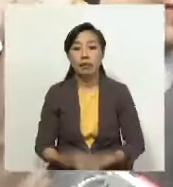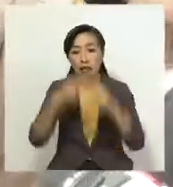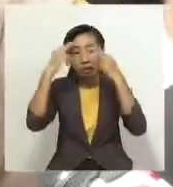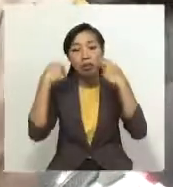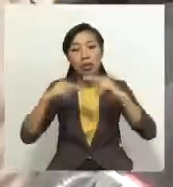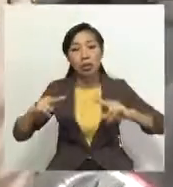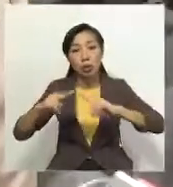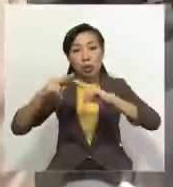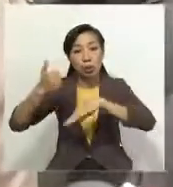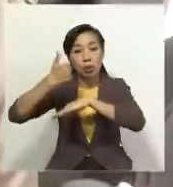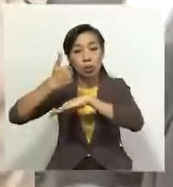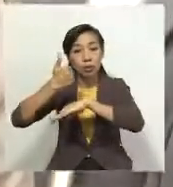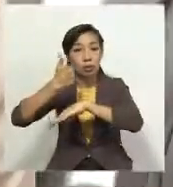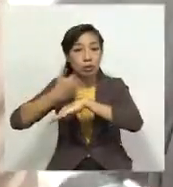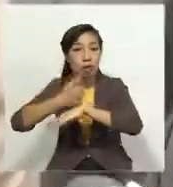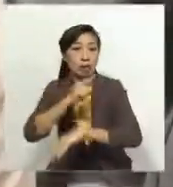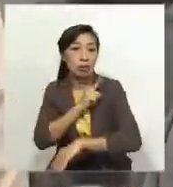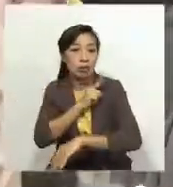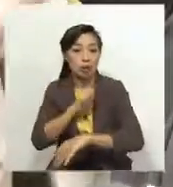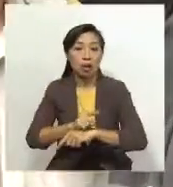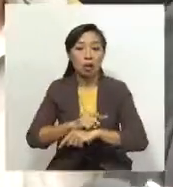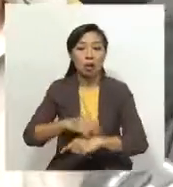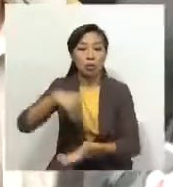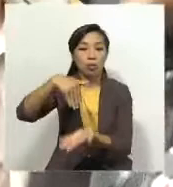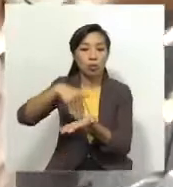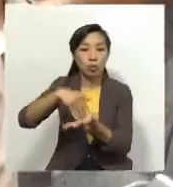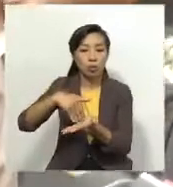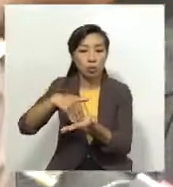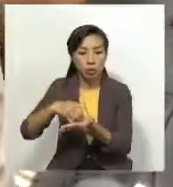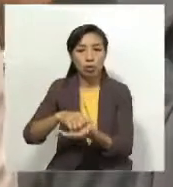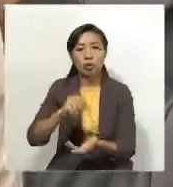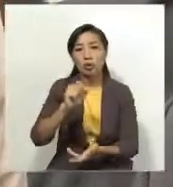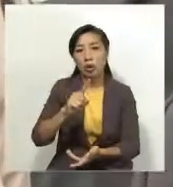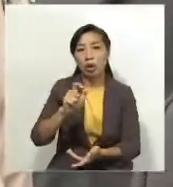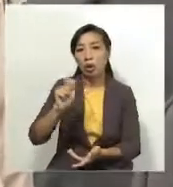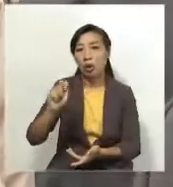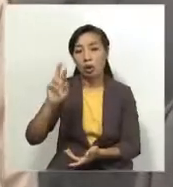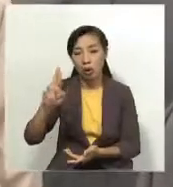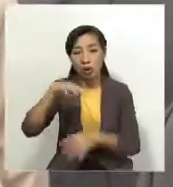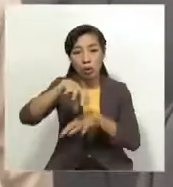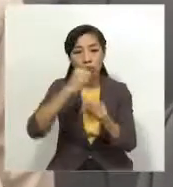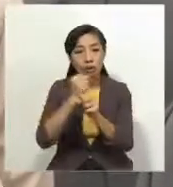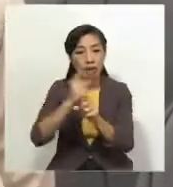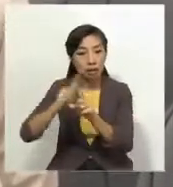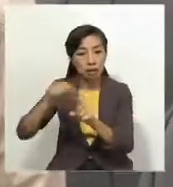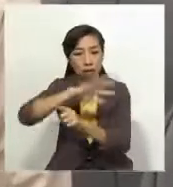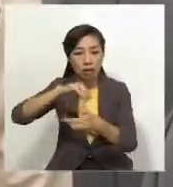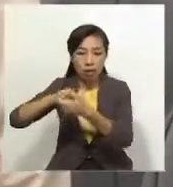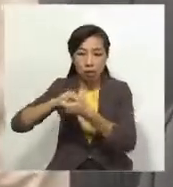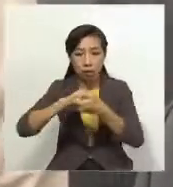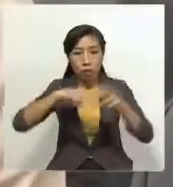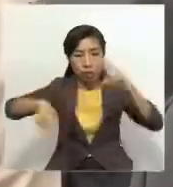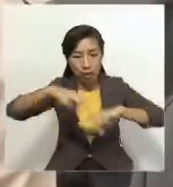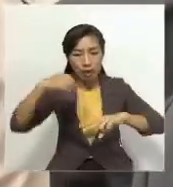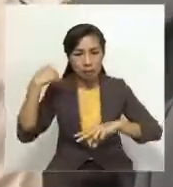รัฐมนตรีนะคะก็ที่รับผิดชอบผู้บัญชาการศูนย์อำนวยการร่วมค้นหาผู้สูญหายและหน่วยงานที่เกี่ยวข้องร่วมกันดูแลสถาน